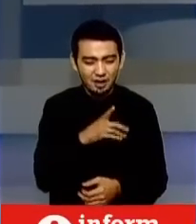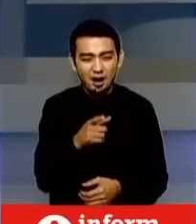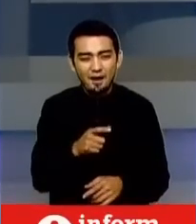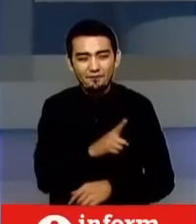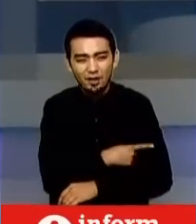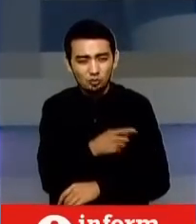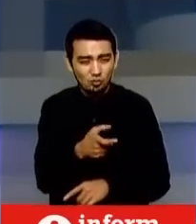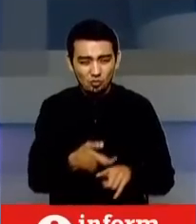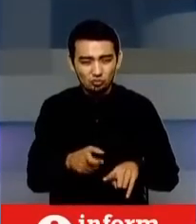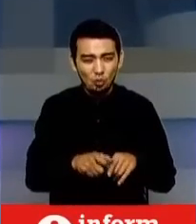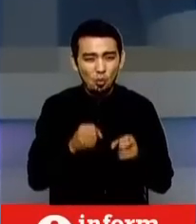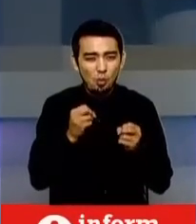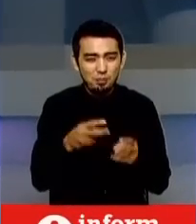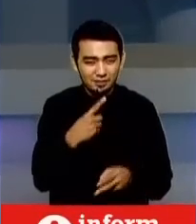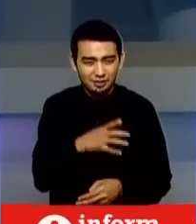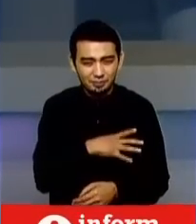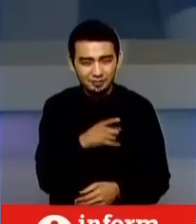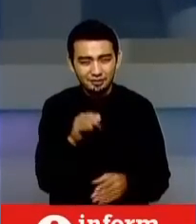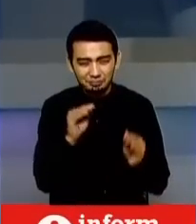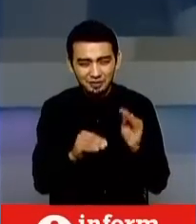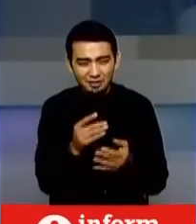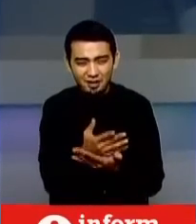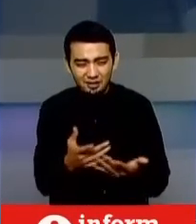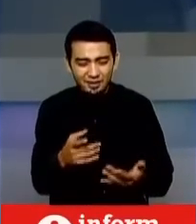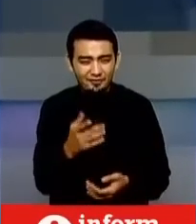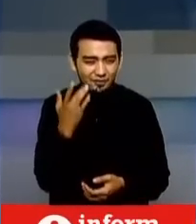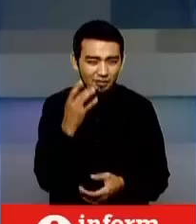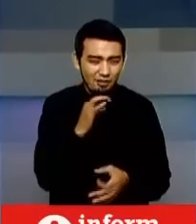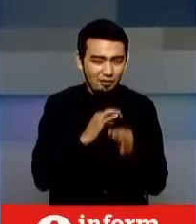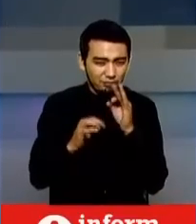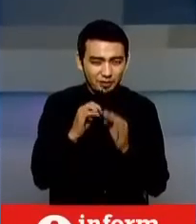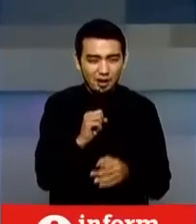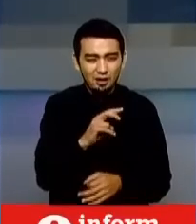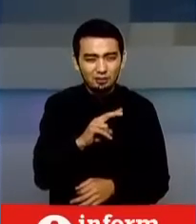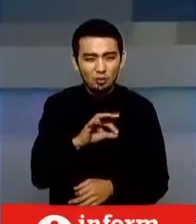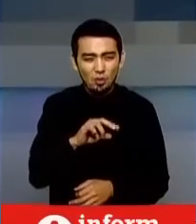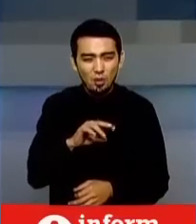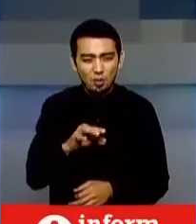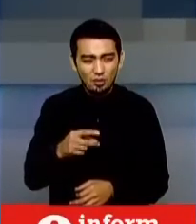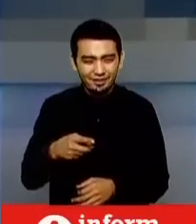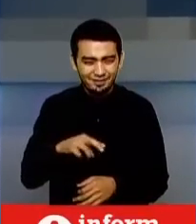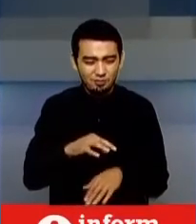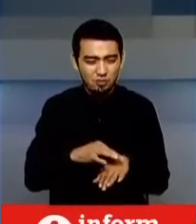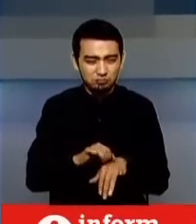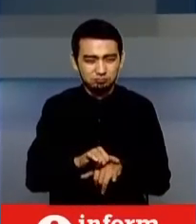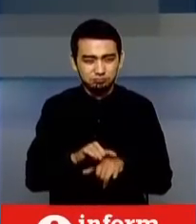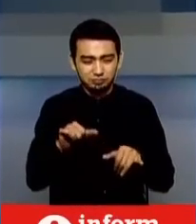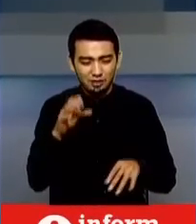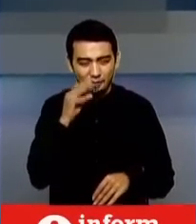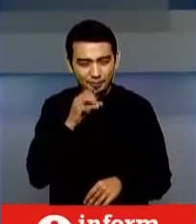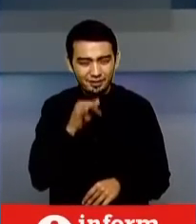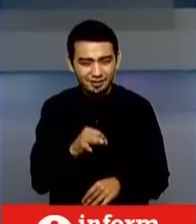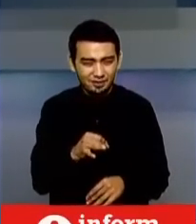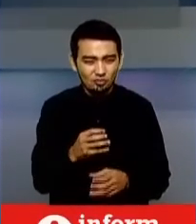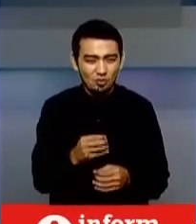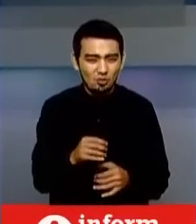дабыл қағып отыр. Айтуларынша, белсенді қоспаларды шектен тыс қолдану онкологиялық аурулардың асқынуын алып келеді. Ал медициналық